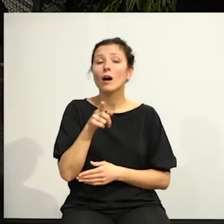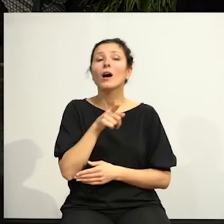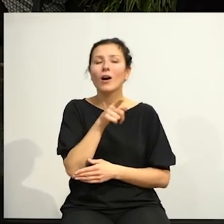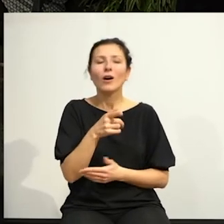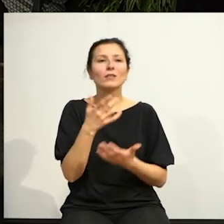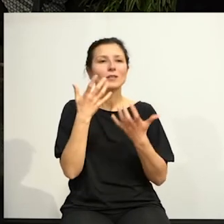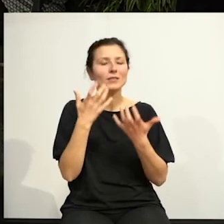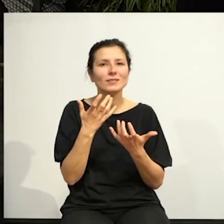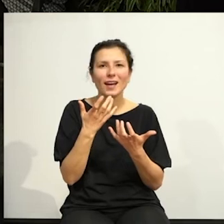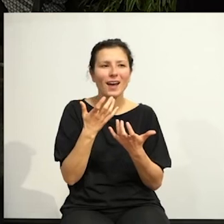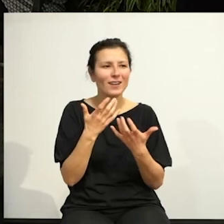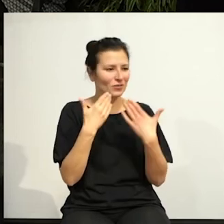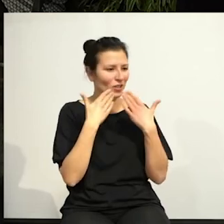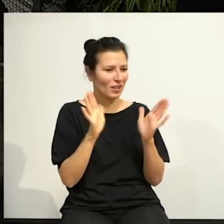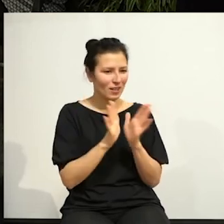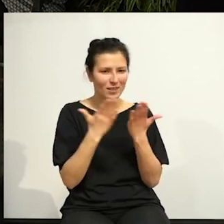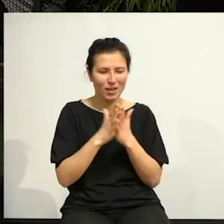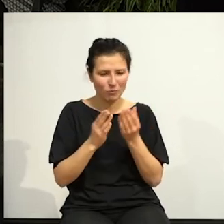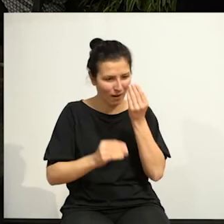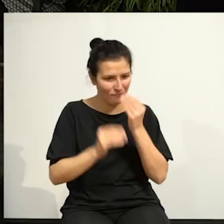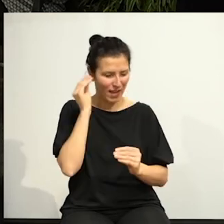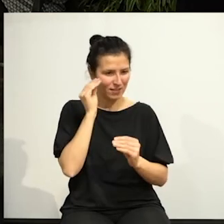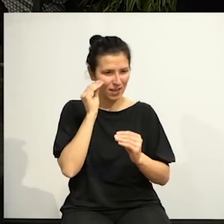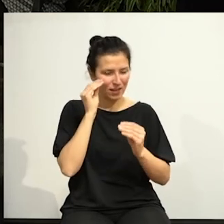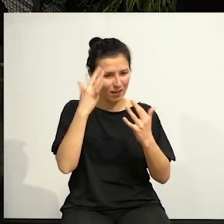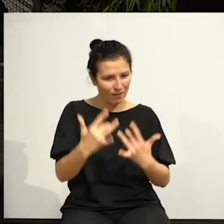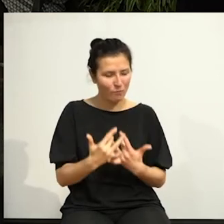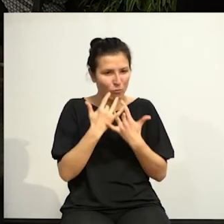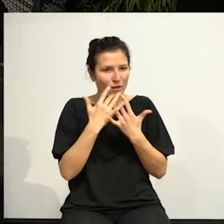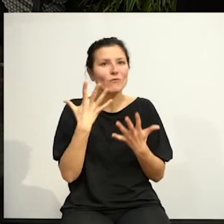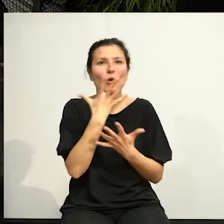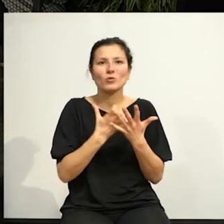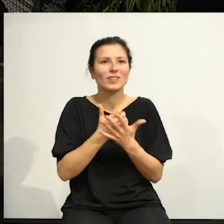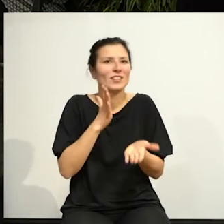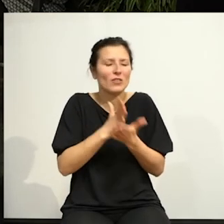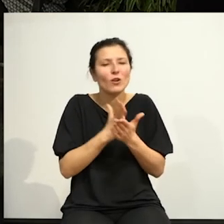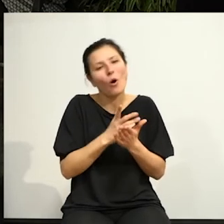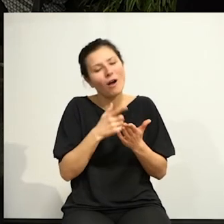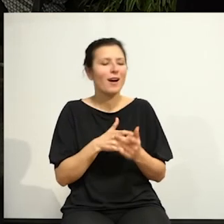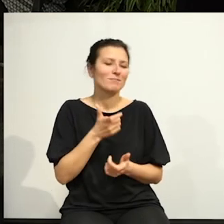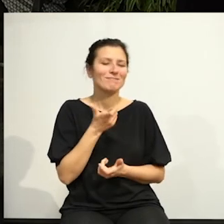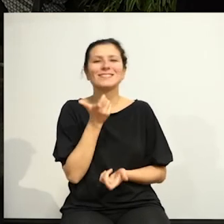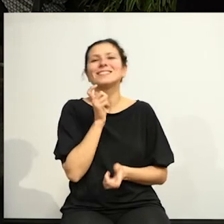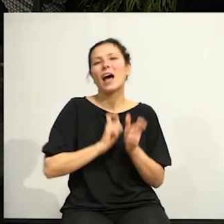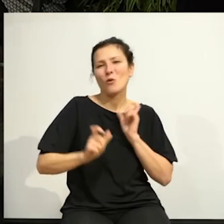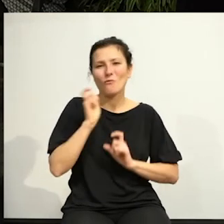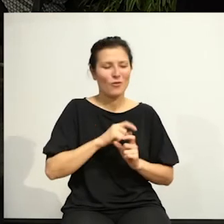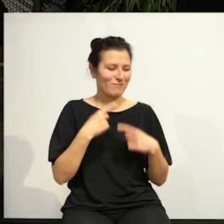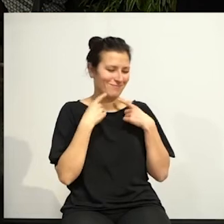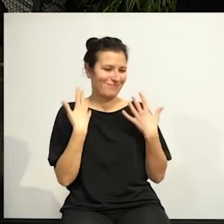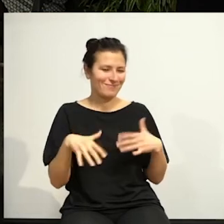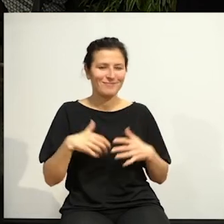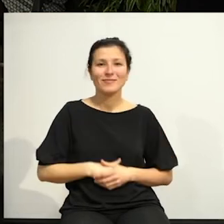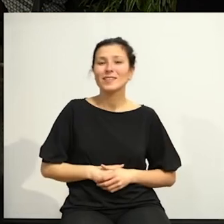od literatury czegoś więcej niż rozrywka. I teraz jak do takiego czytelnika